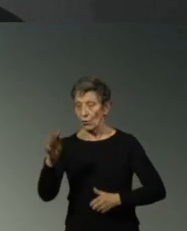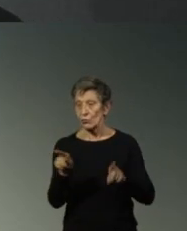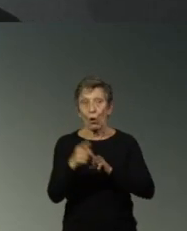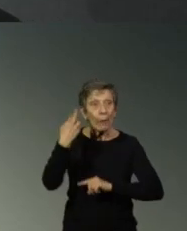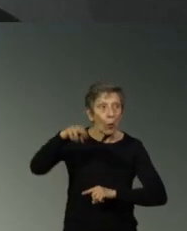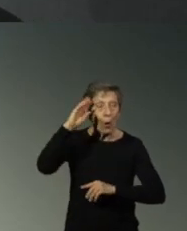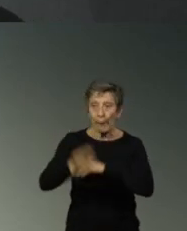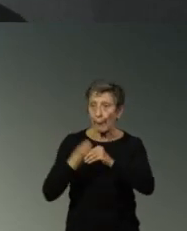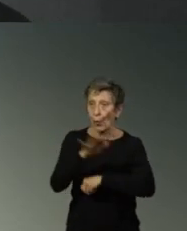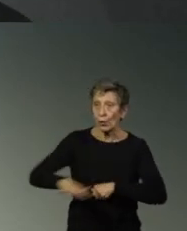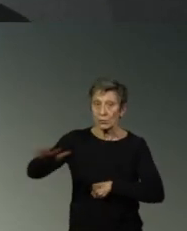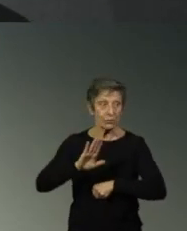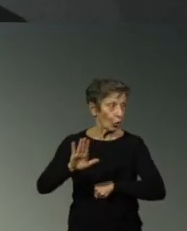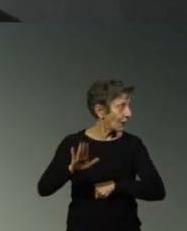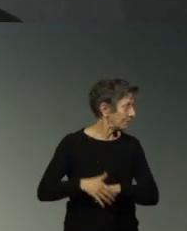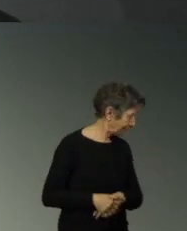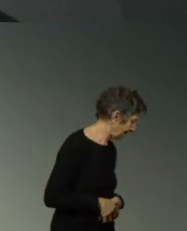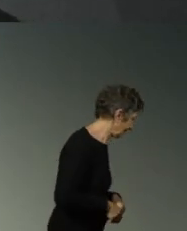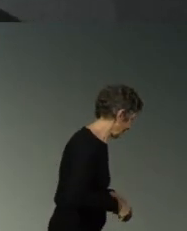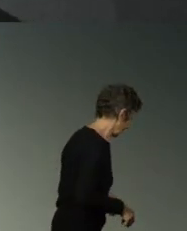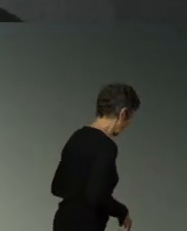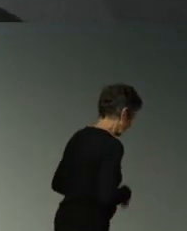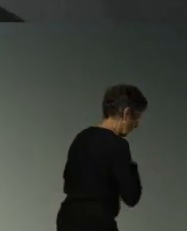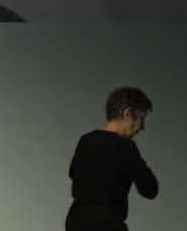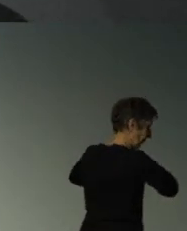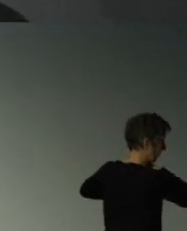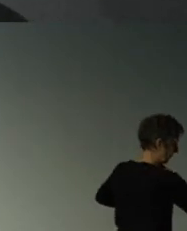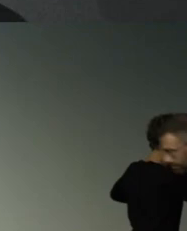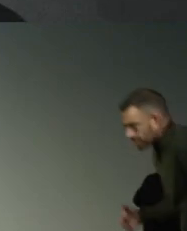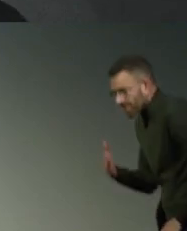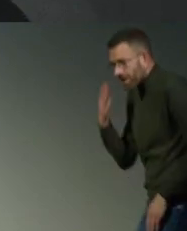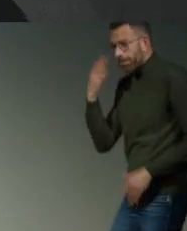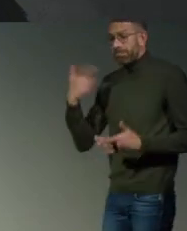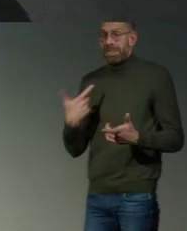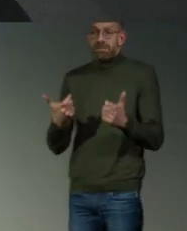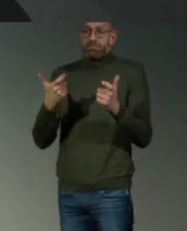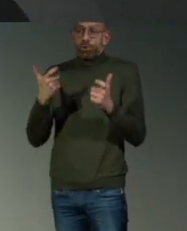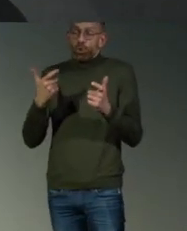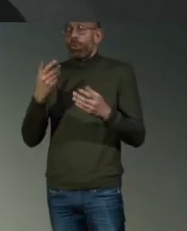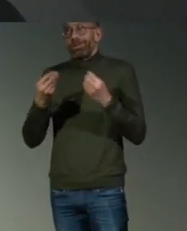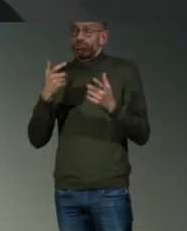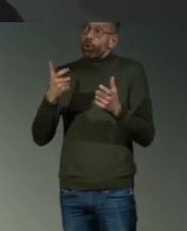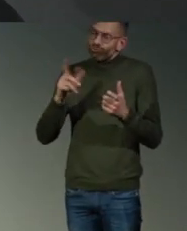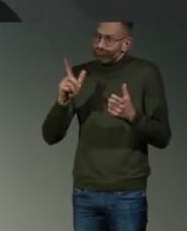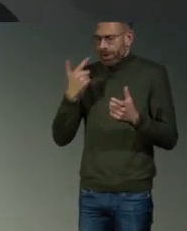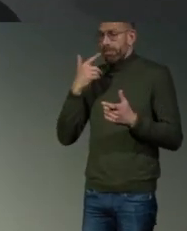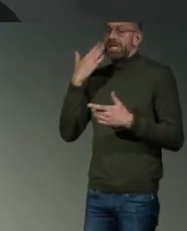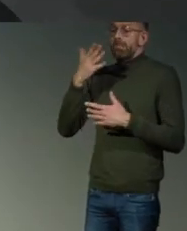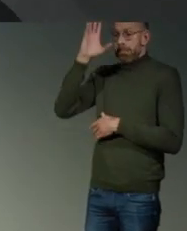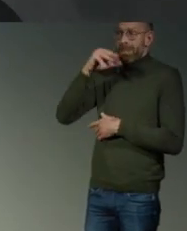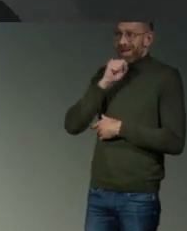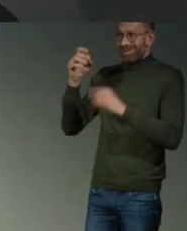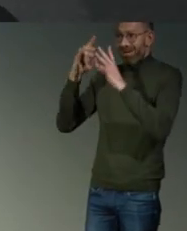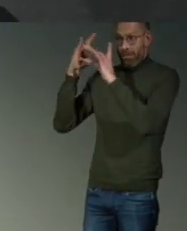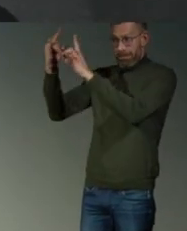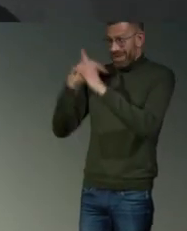et dans le monde. Et quand on a, je ne dirais pas la chance, mais l'occasion de rentrer dans un de ces bâtiments, c'est vraiment l'enfer, mais au sens